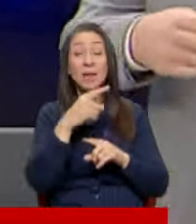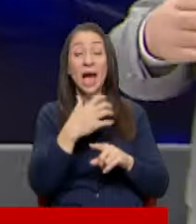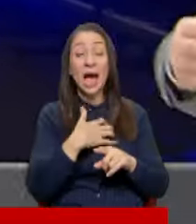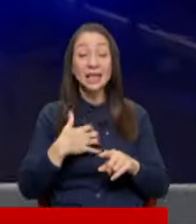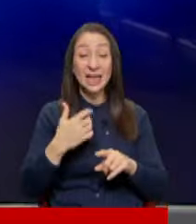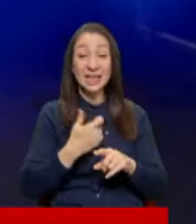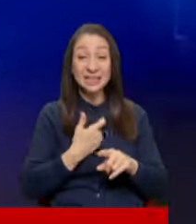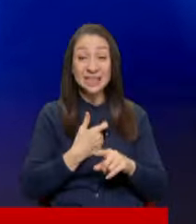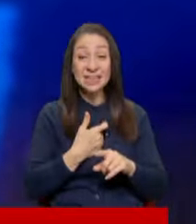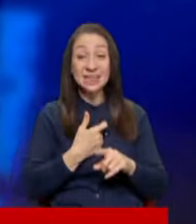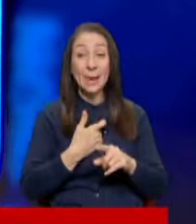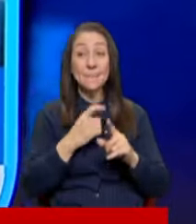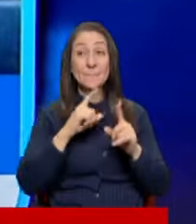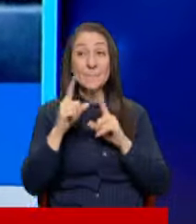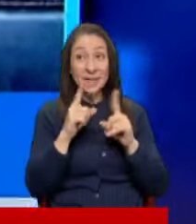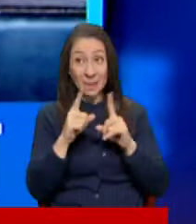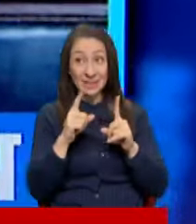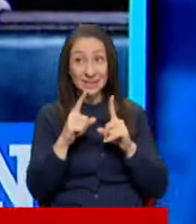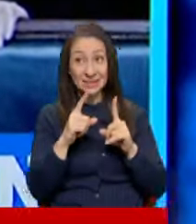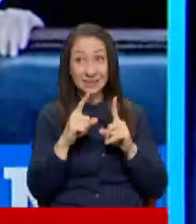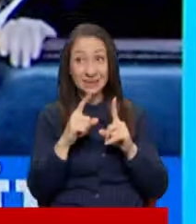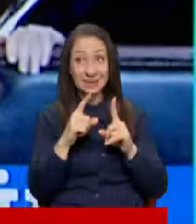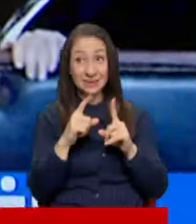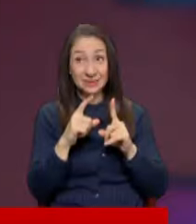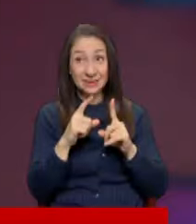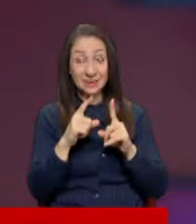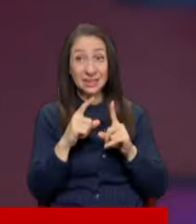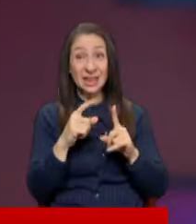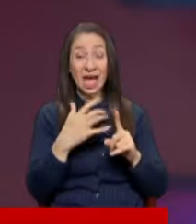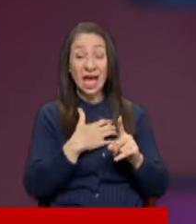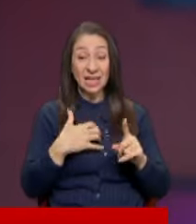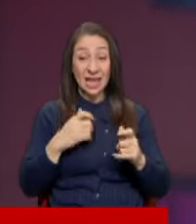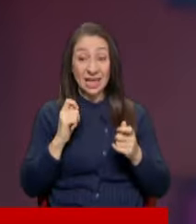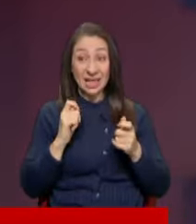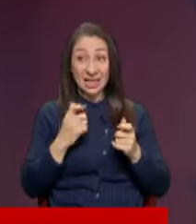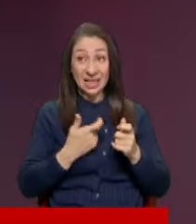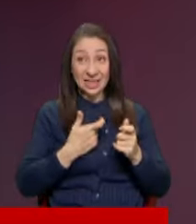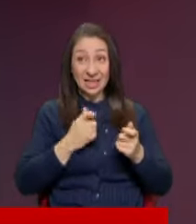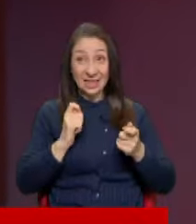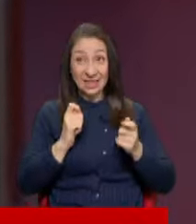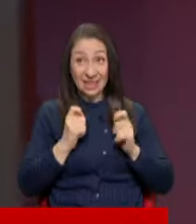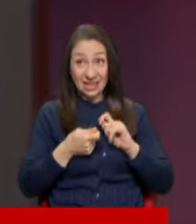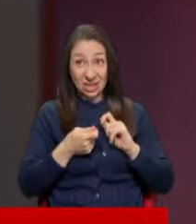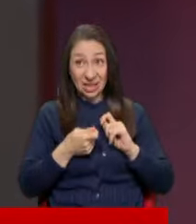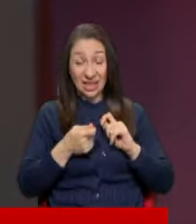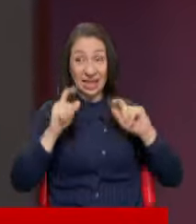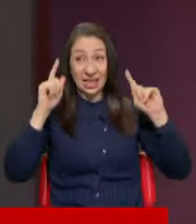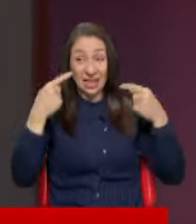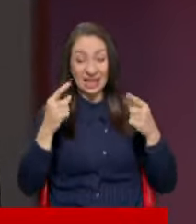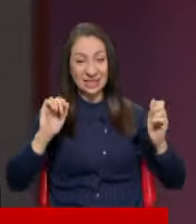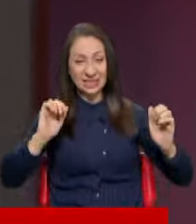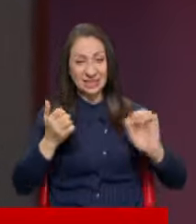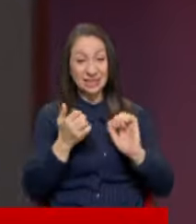anayasa Anayasa mahkemesinin anayasa değişikliğiyle yetkilerini